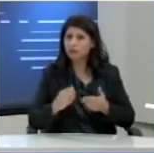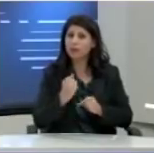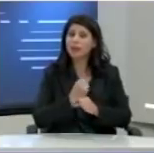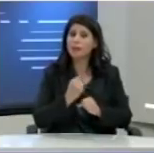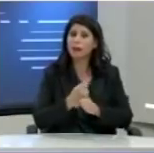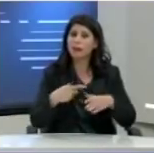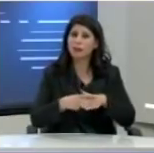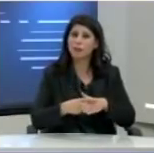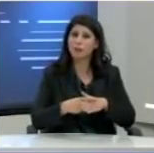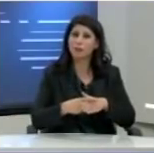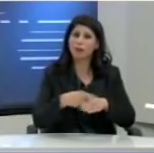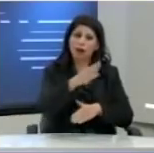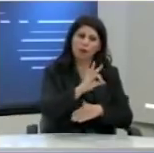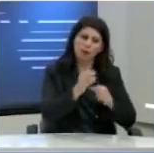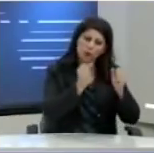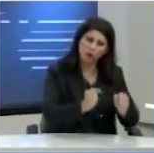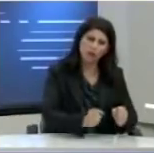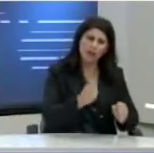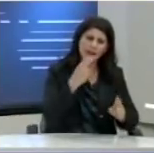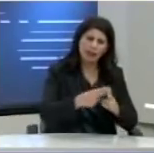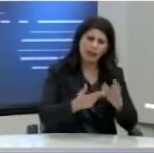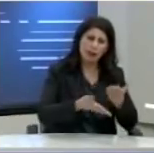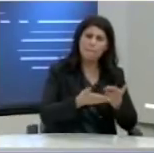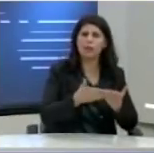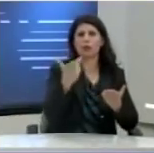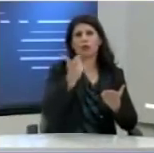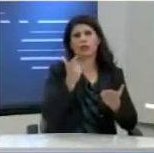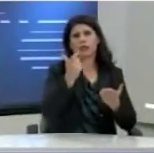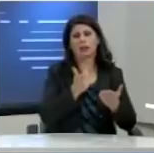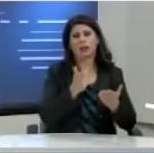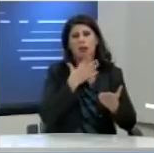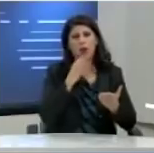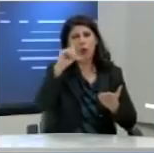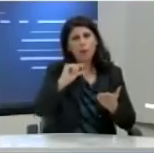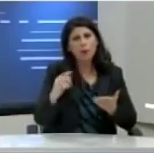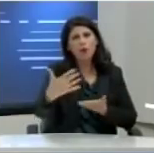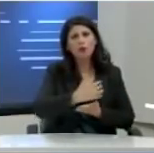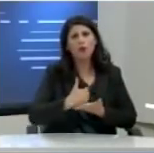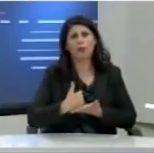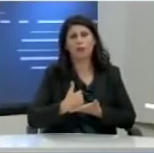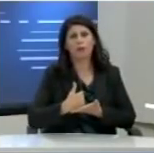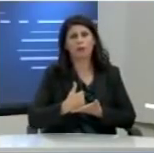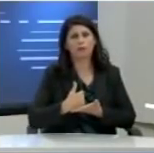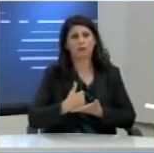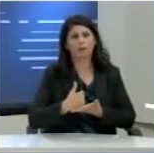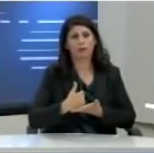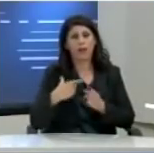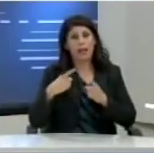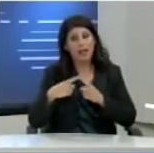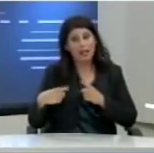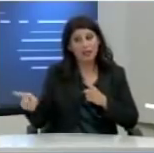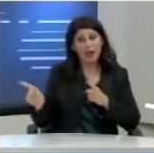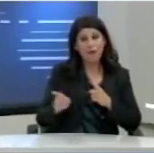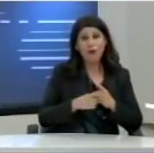επαγγελματικά ταμεία, επιλέγουν το βασικό πυλώνα, την κύρια και την επικουρική σύνταξη, λόγω μειωμένου εισοδήματος. Η διαφορά